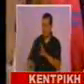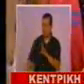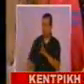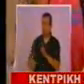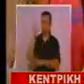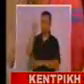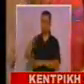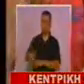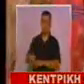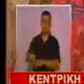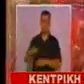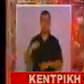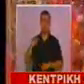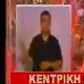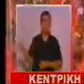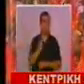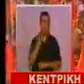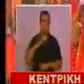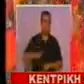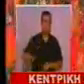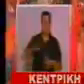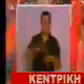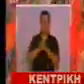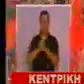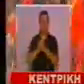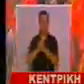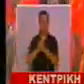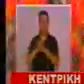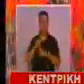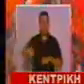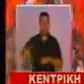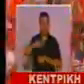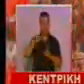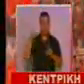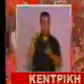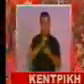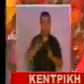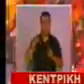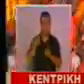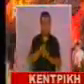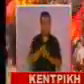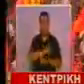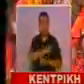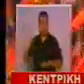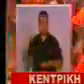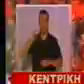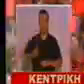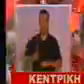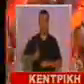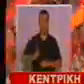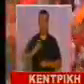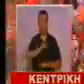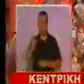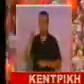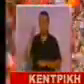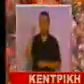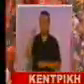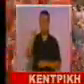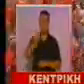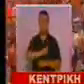ανερχόμενη κοινωνική λαϊκή συμμαχία που παλεύει εναντίον των μονοπωλίων, εναντίον των δεσμεύσεων από τον